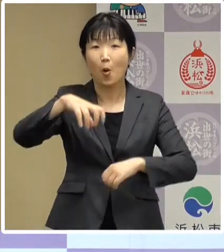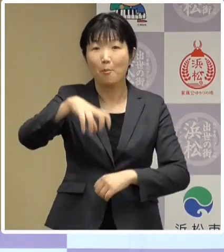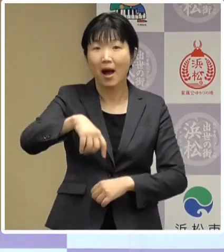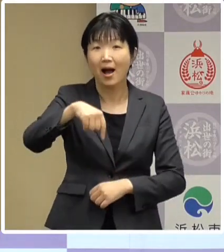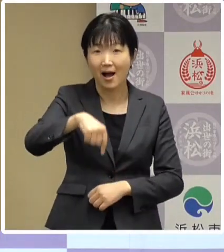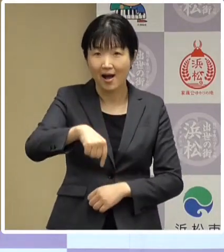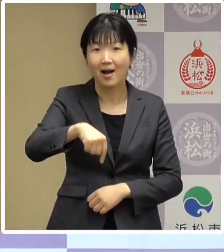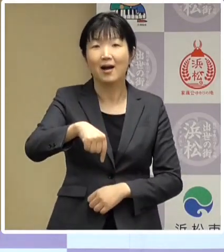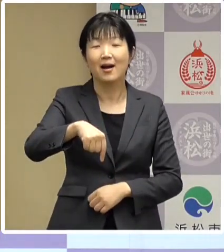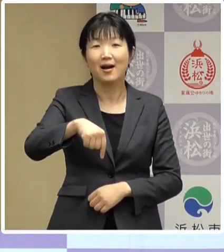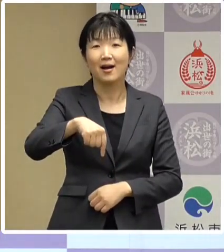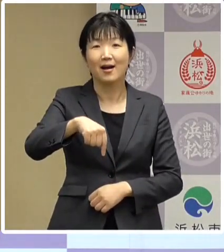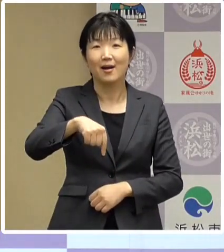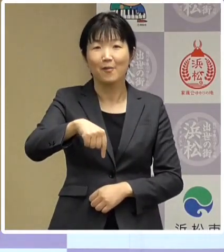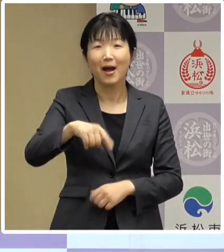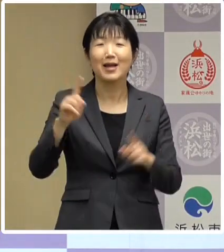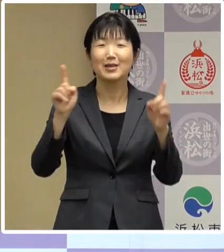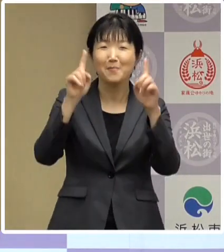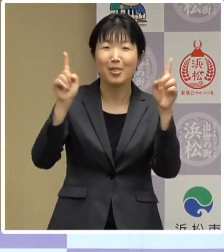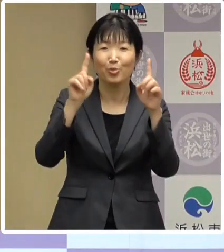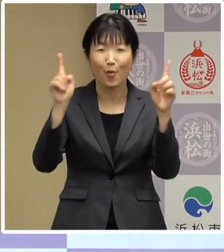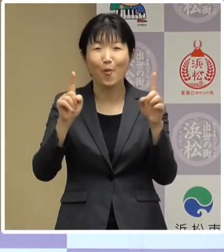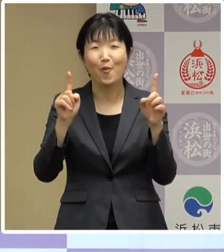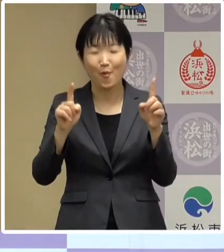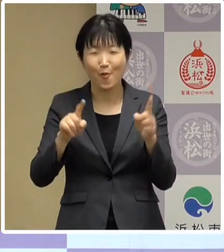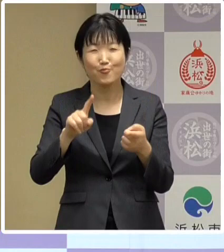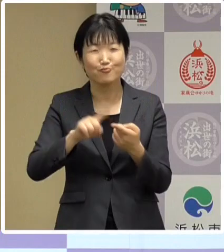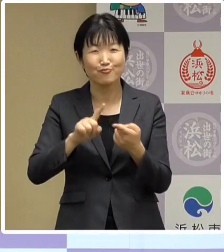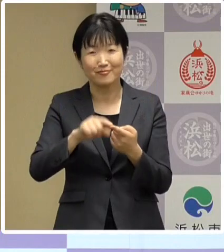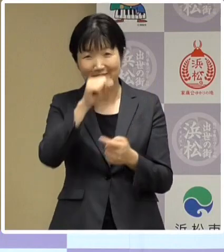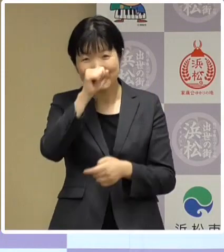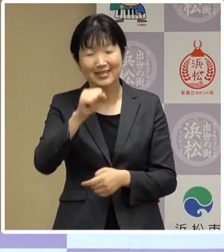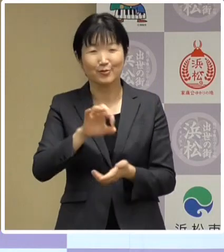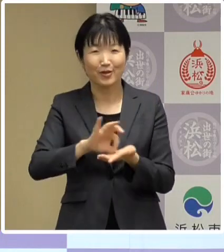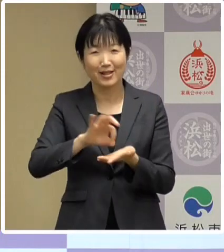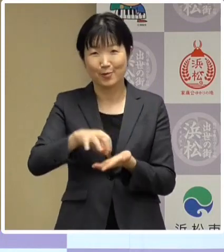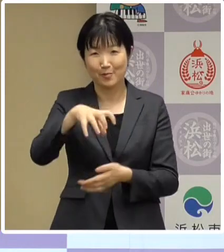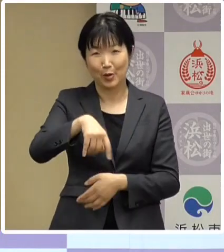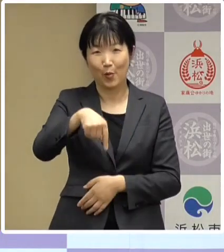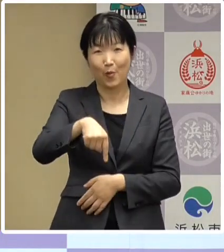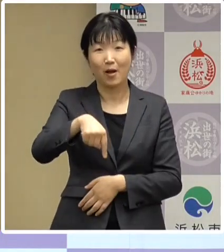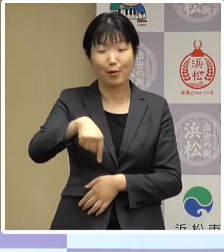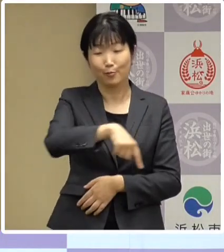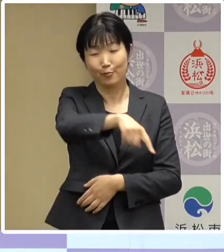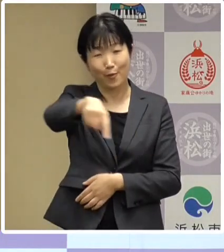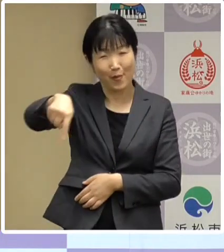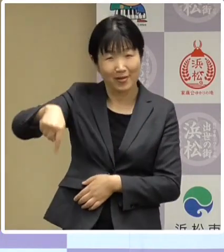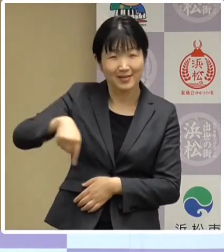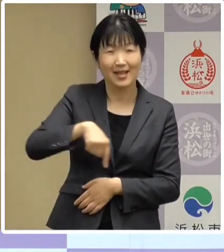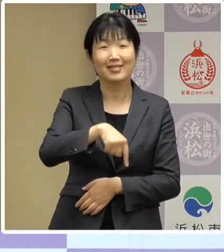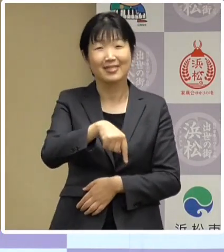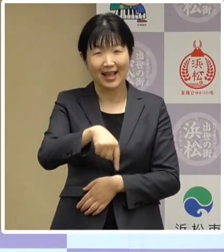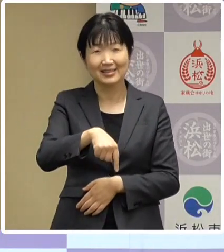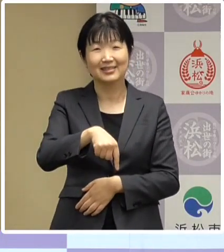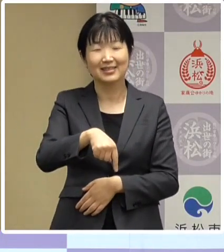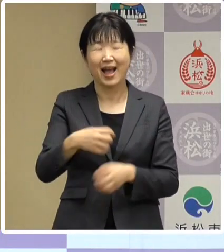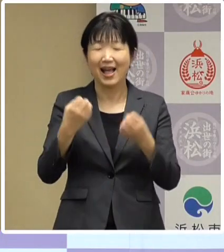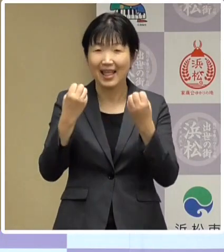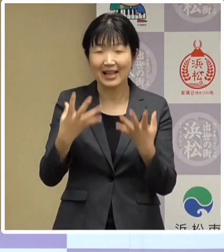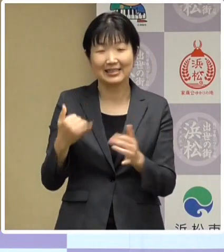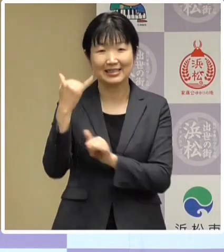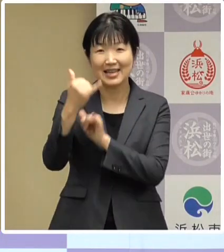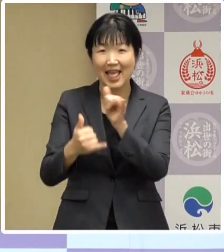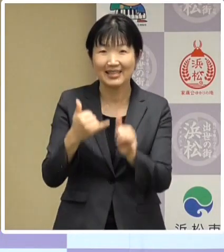そこは非常に今イベントスペースとして活用されていますので、あそこ一体としてですね、新たな歴史ゾーンと